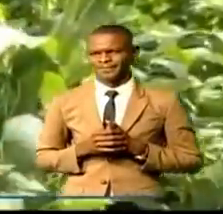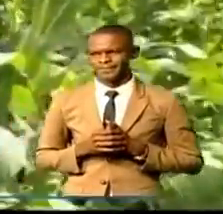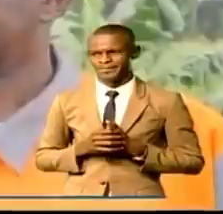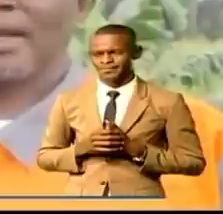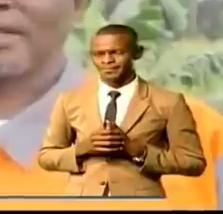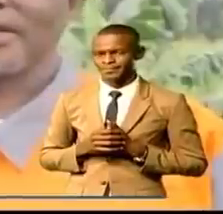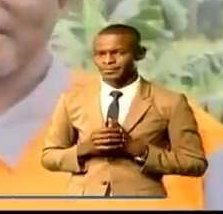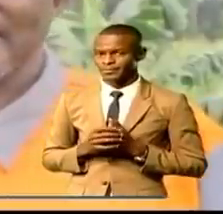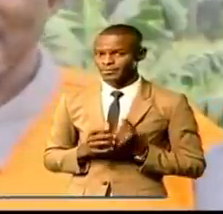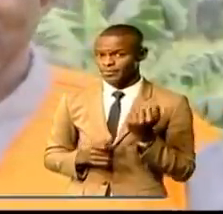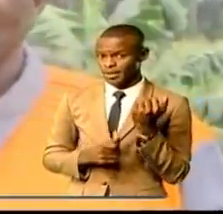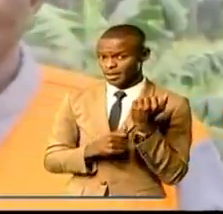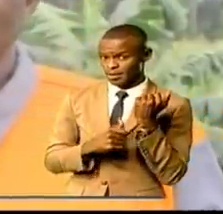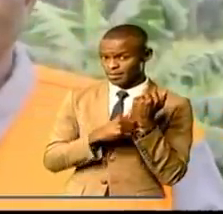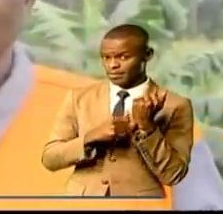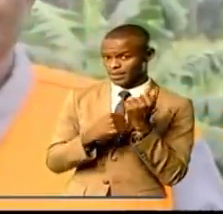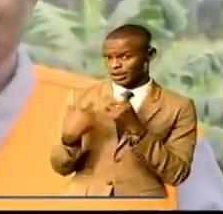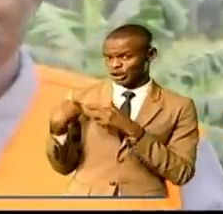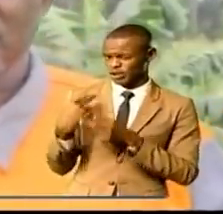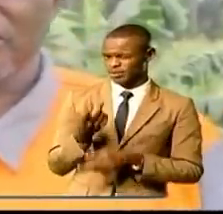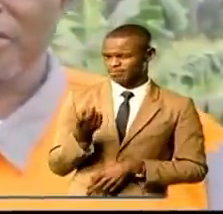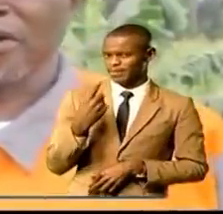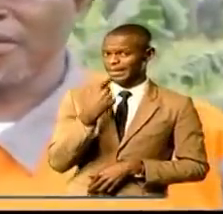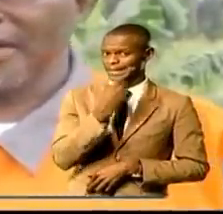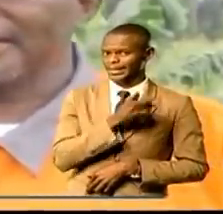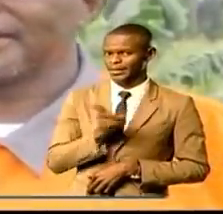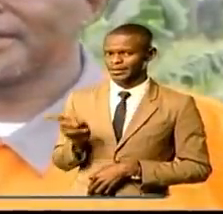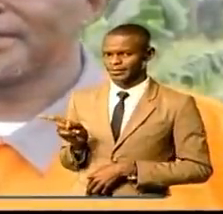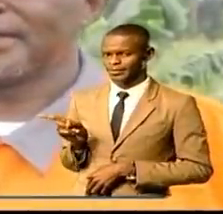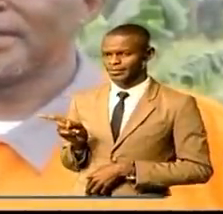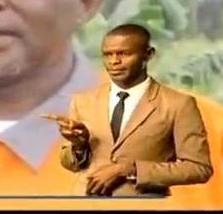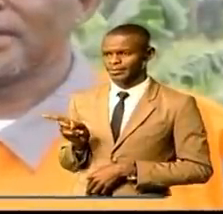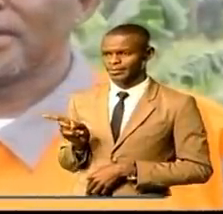explique. La semence dont nous avons pour le moment,